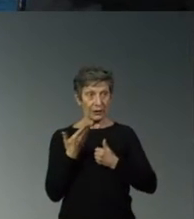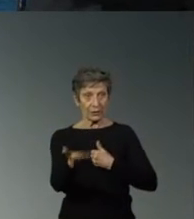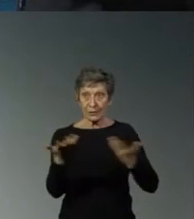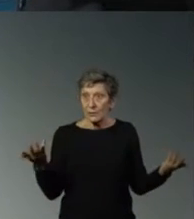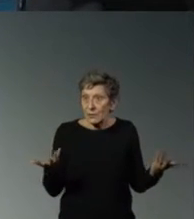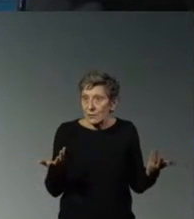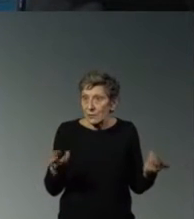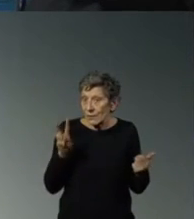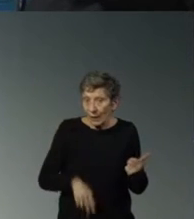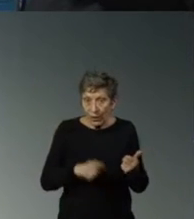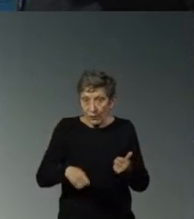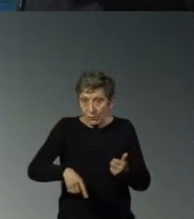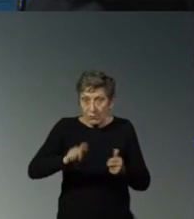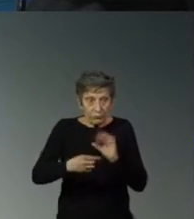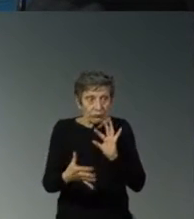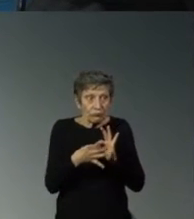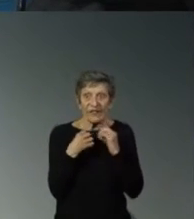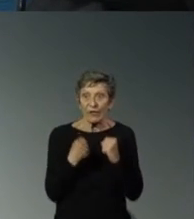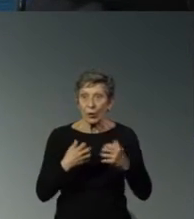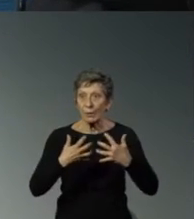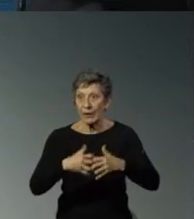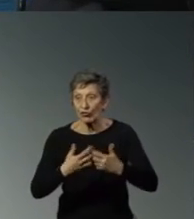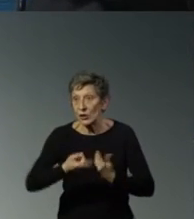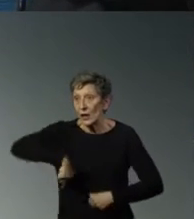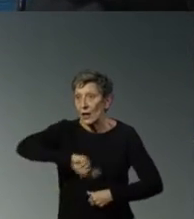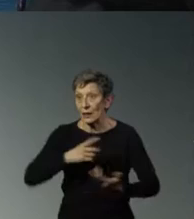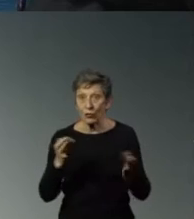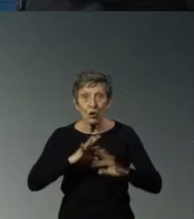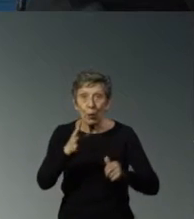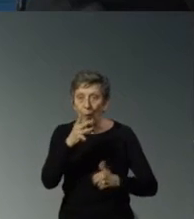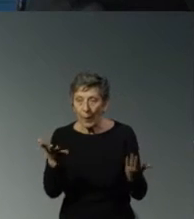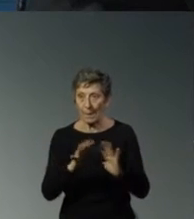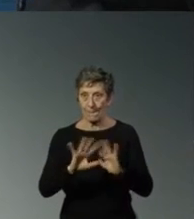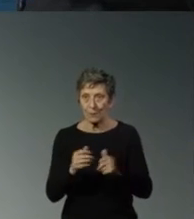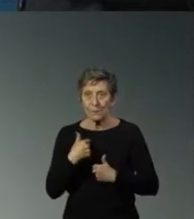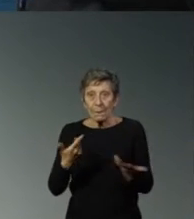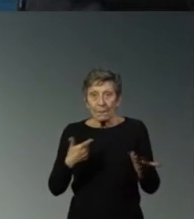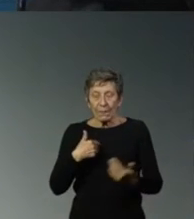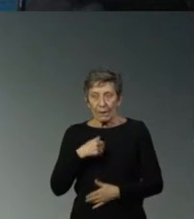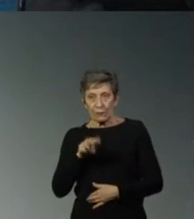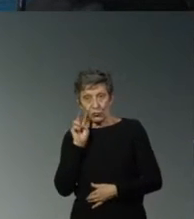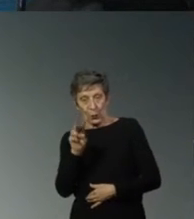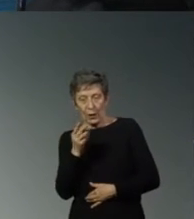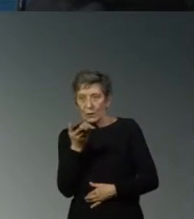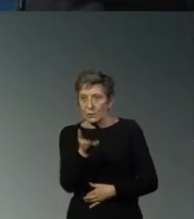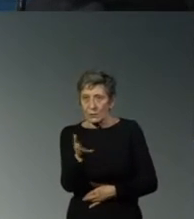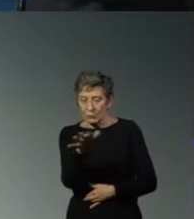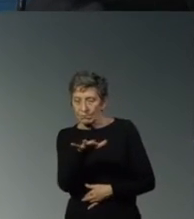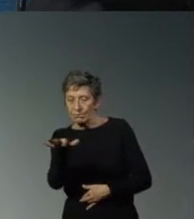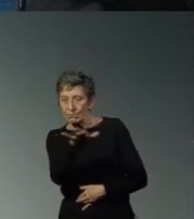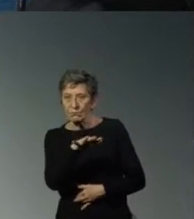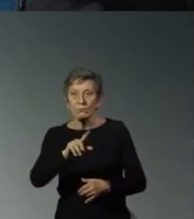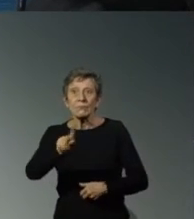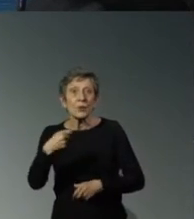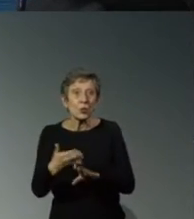vivre. Et donc, dès lors que j'ai un peu regardé de ce côté-là, je me suis dit, mais en fait... Évidemment, avant, il